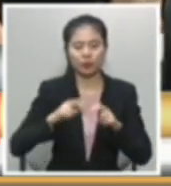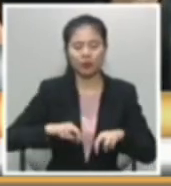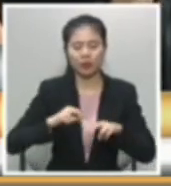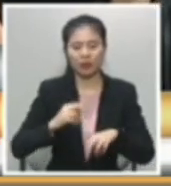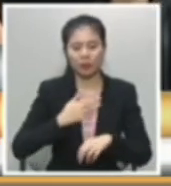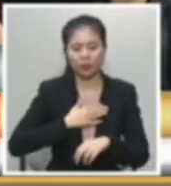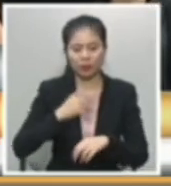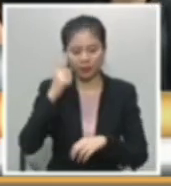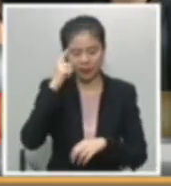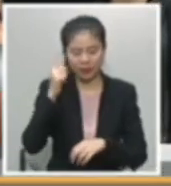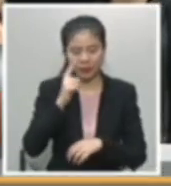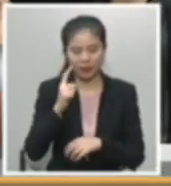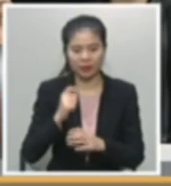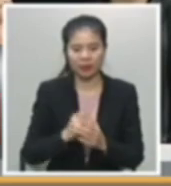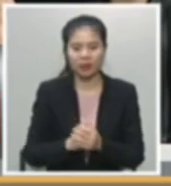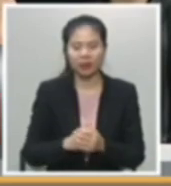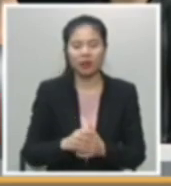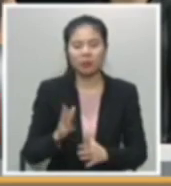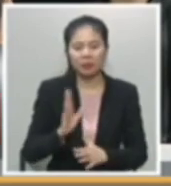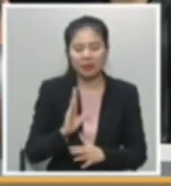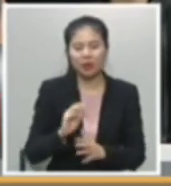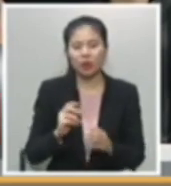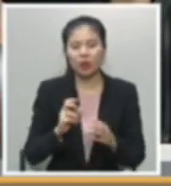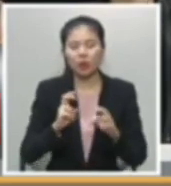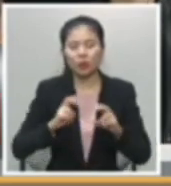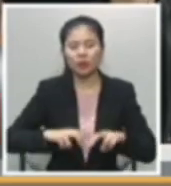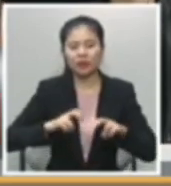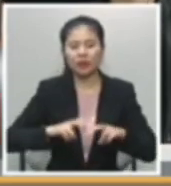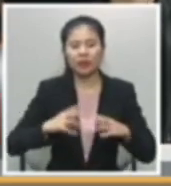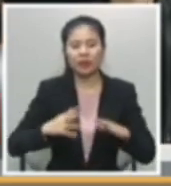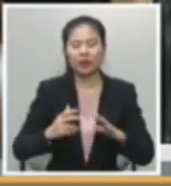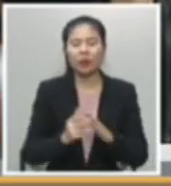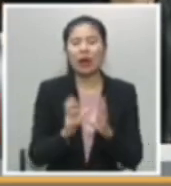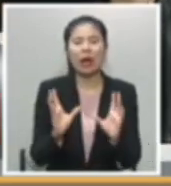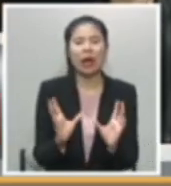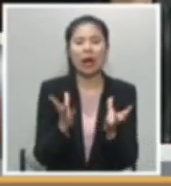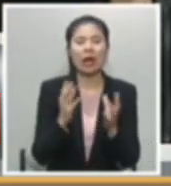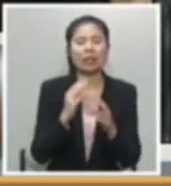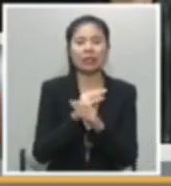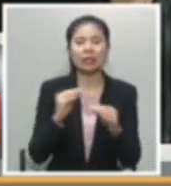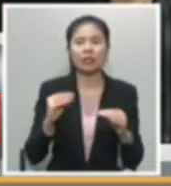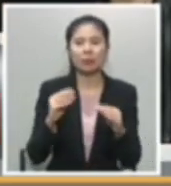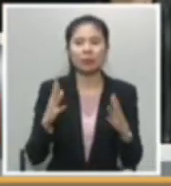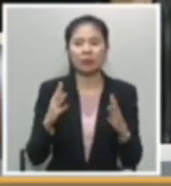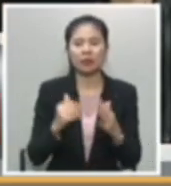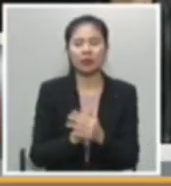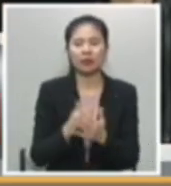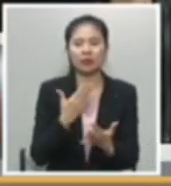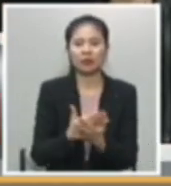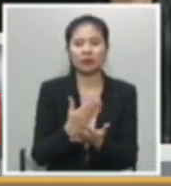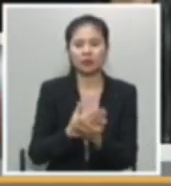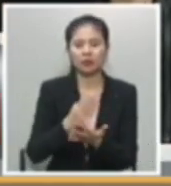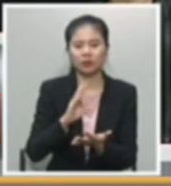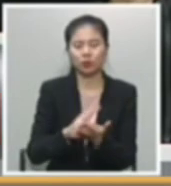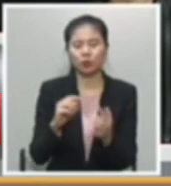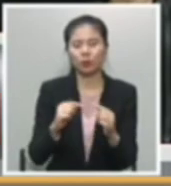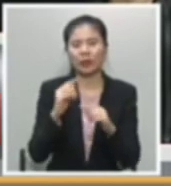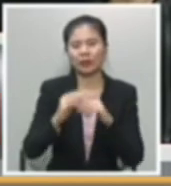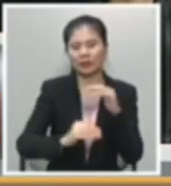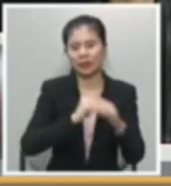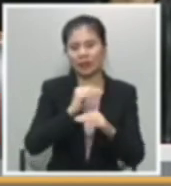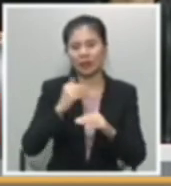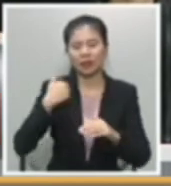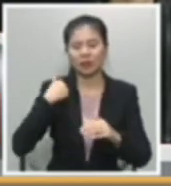ามันควรจะเป็นอย่างนั้นไม่ใช่เราวิจัยได้ออกมาเล่มหนึ่งแล้วมันก็หายไปและงบประมาณส่วนวิจัยและพัฒนาเนี่ย